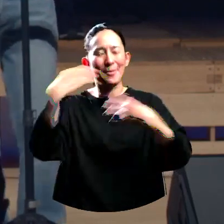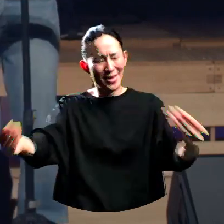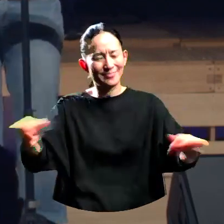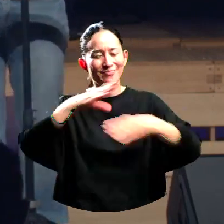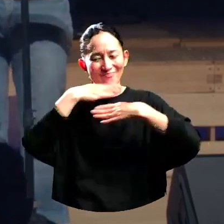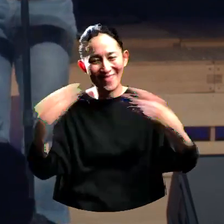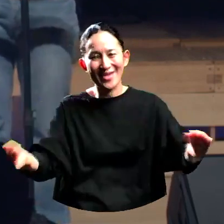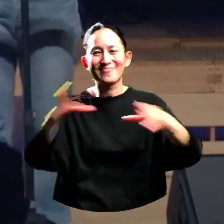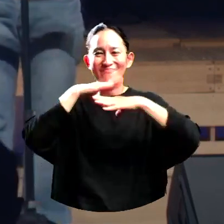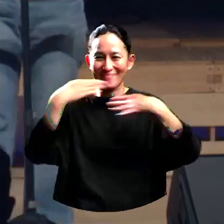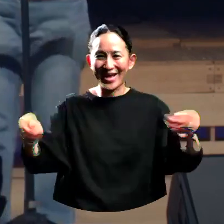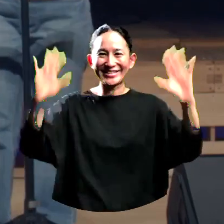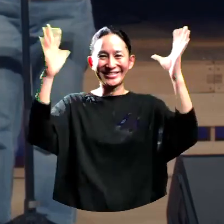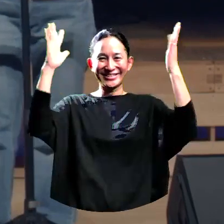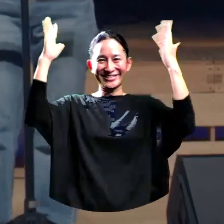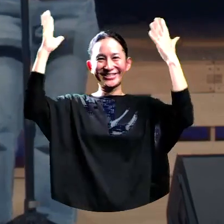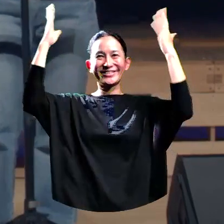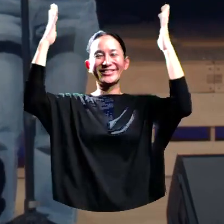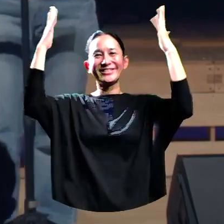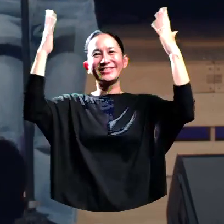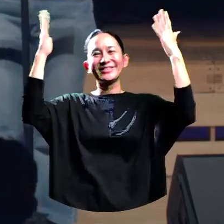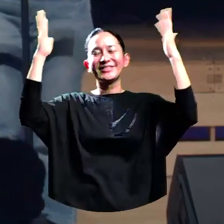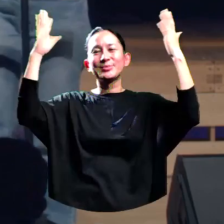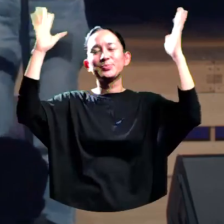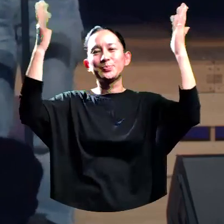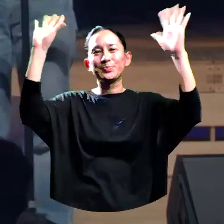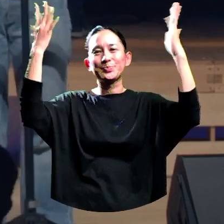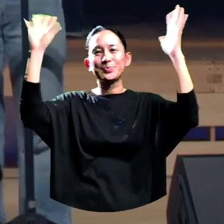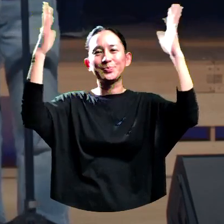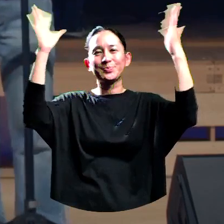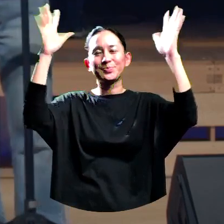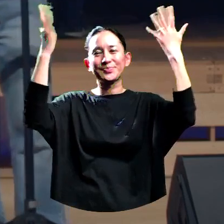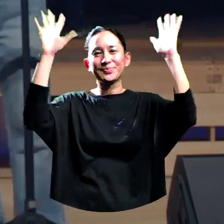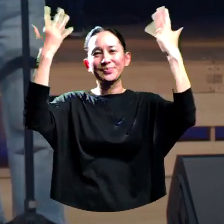Amen. もう一度握手を持って、イエス様に感謝と賛美を捧げましょう。 Let's